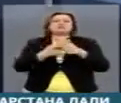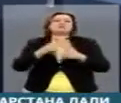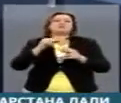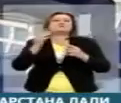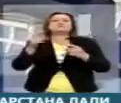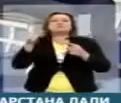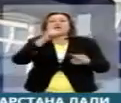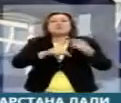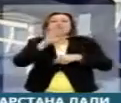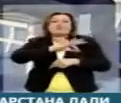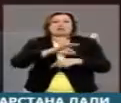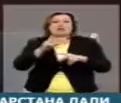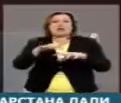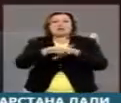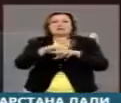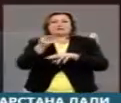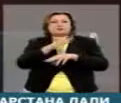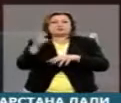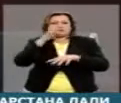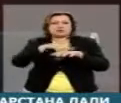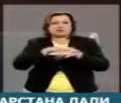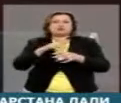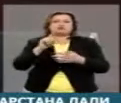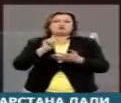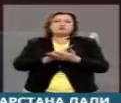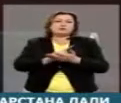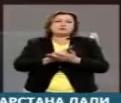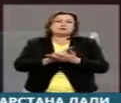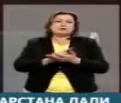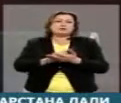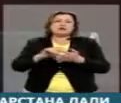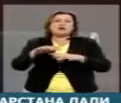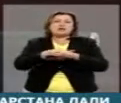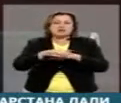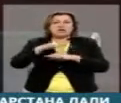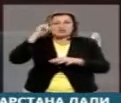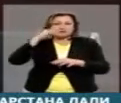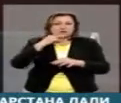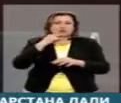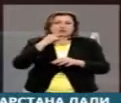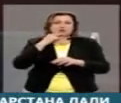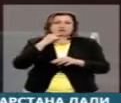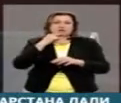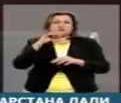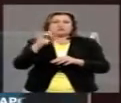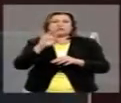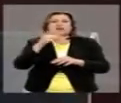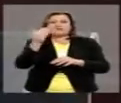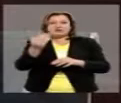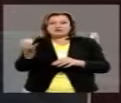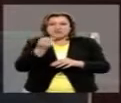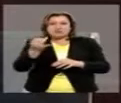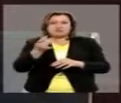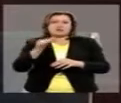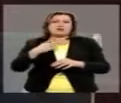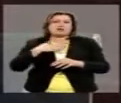взаимовыгодным партнерством для рынков двух стран. В части того, чтобы быть рынком Казахстана, это и для вас интересно,